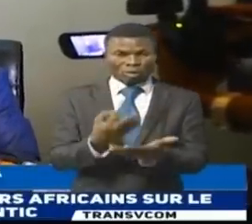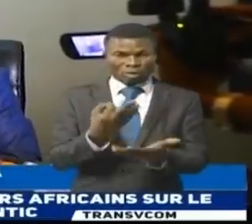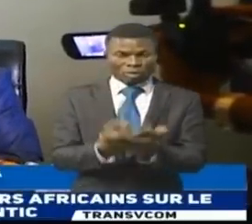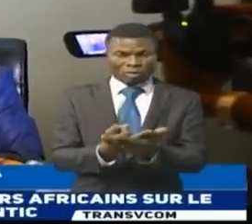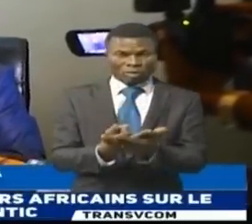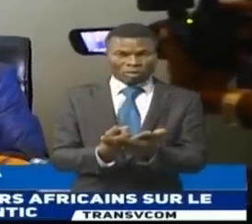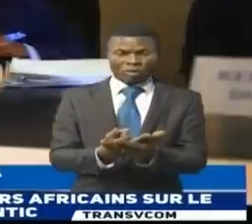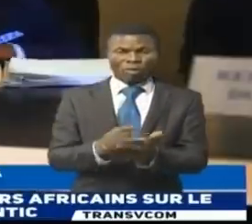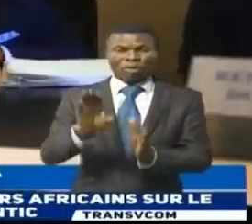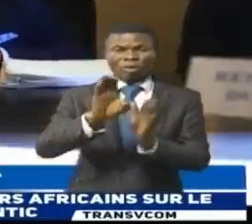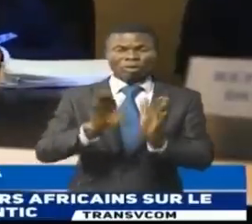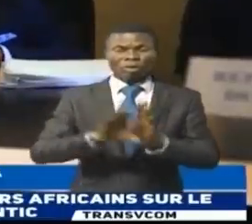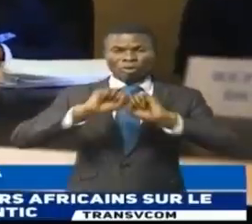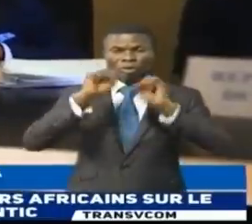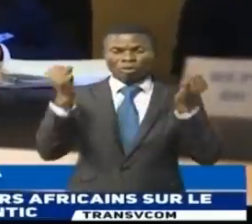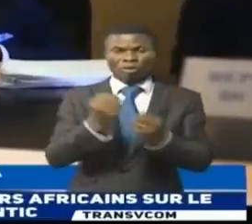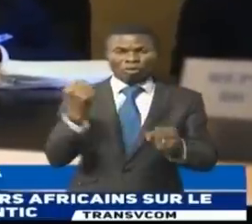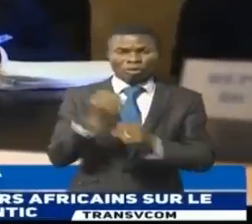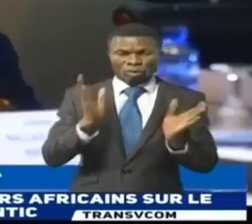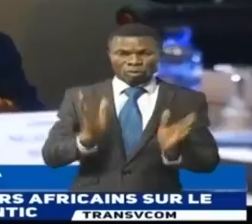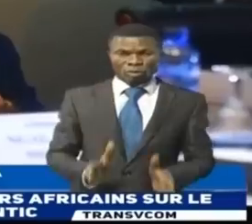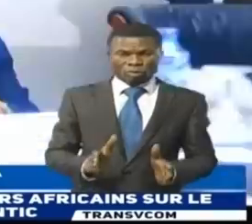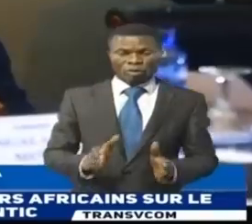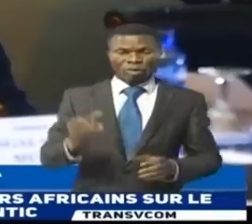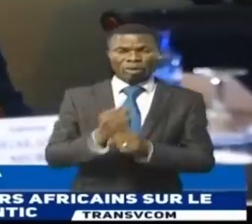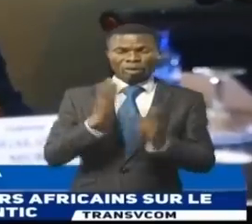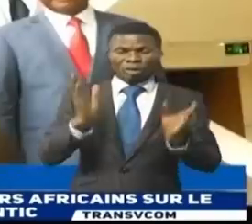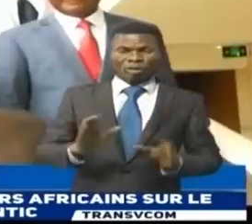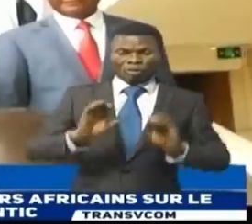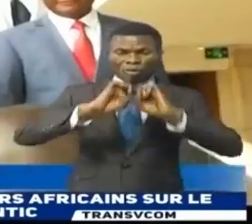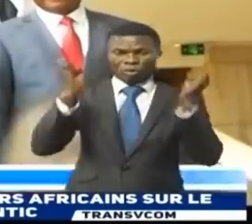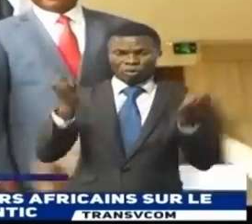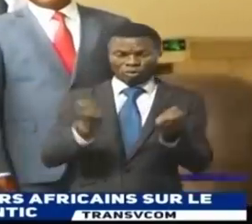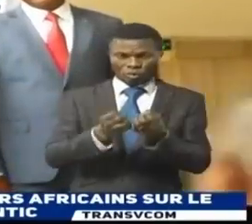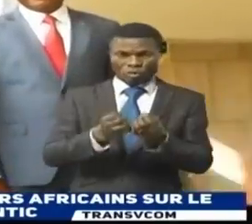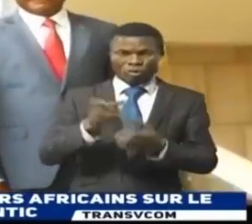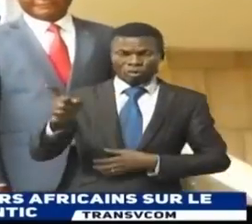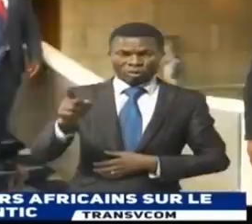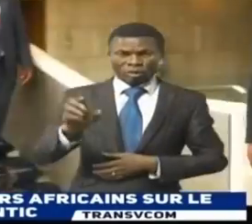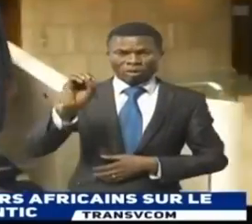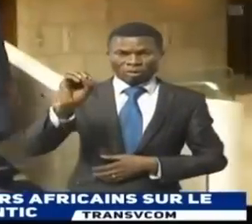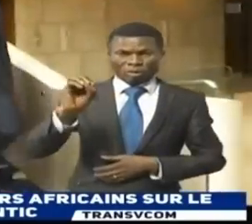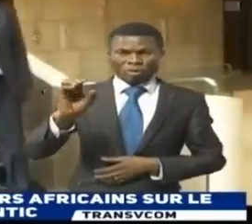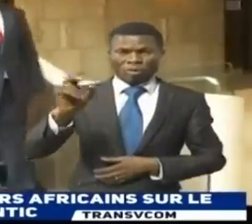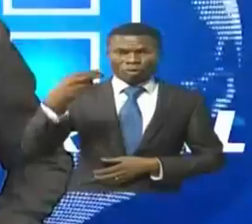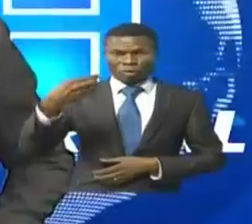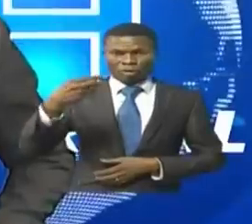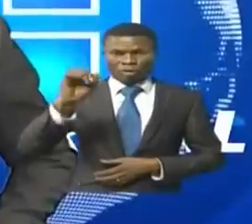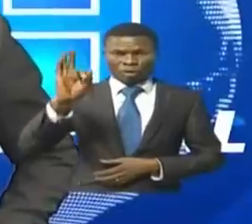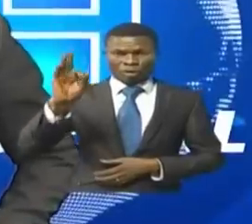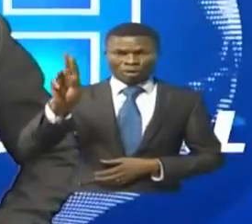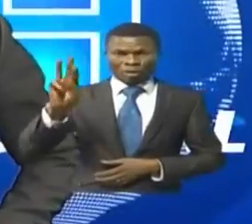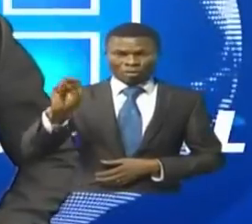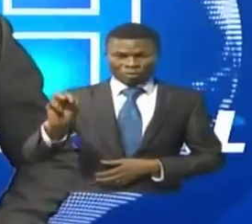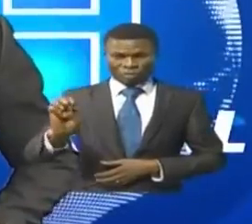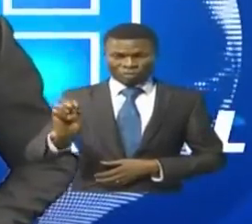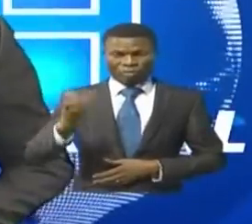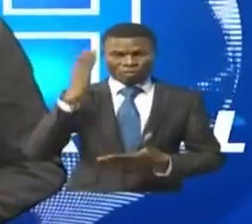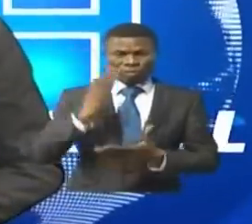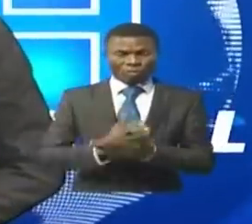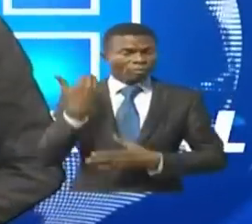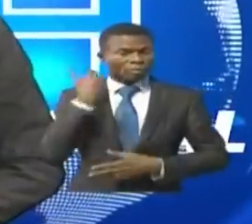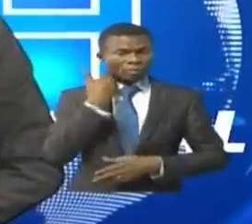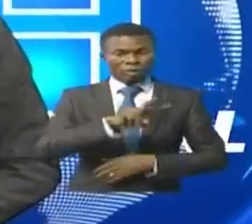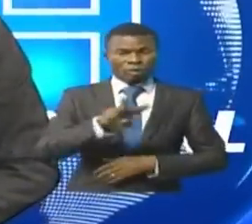notamment les conditions socio-professionnelles du personnel de l'Office de gestion multimodale. Lutte contre la pandémie